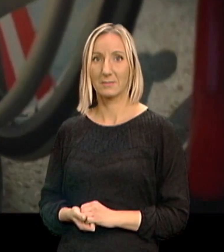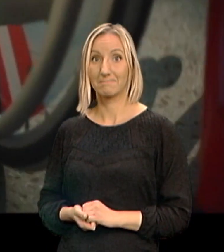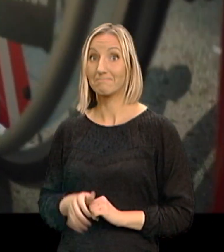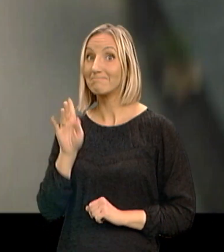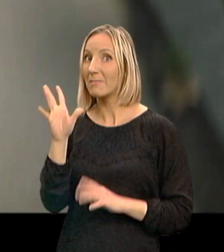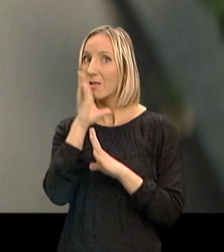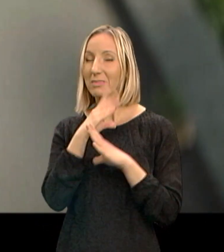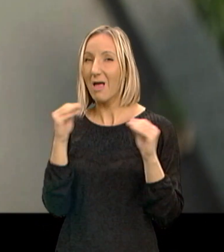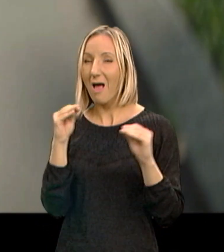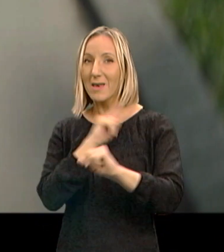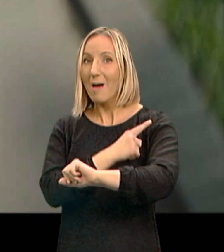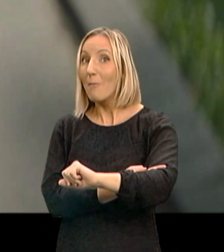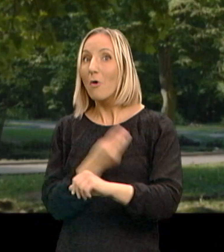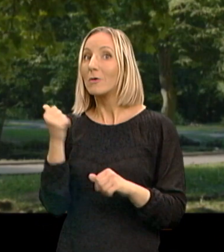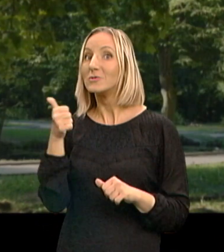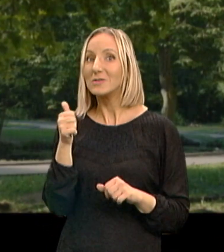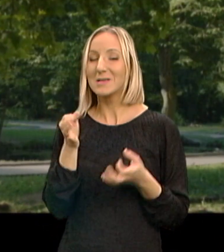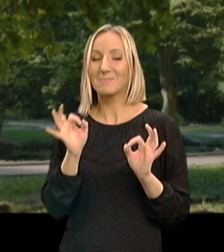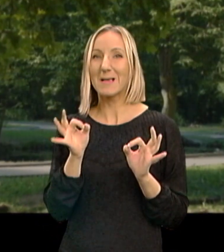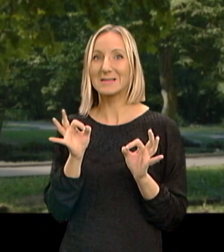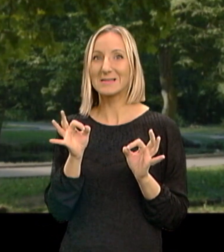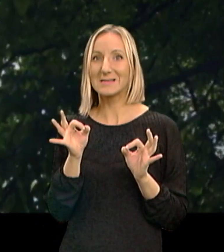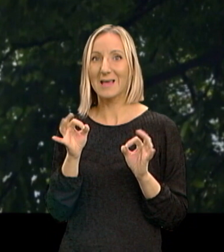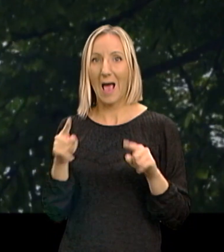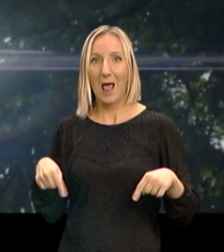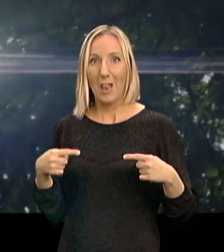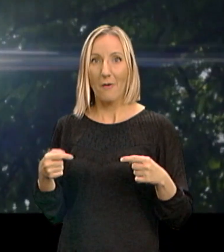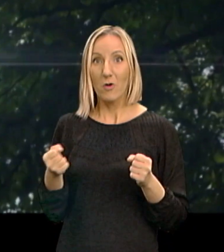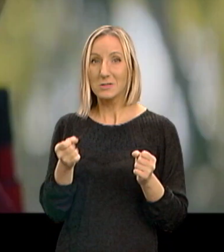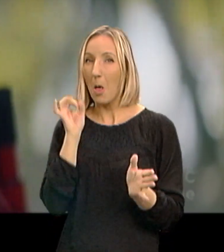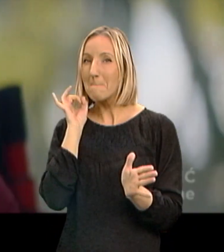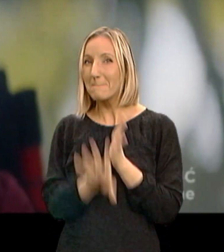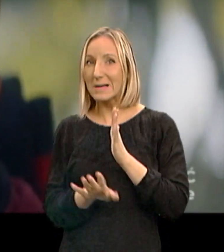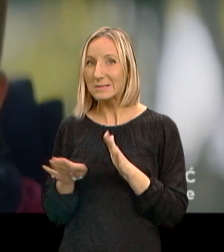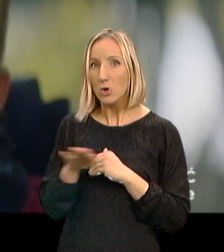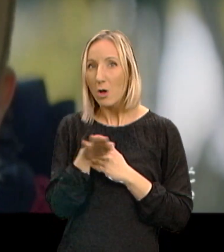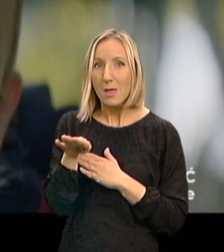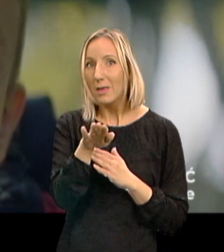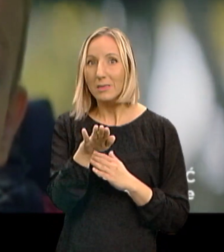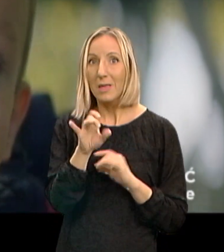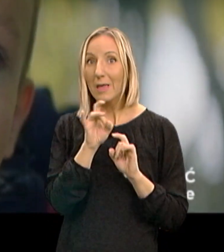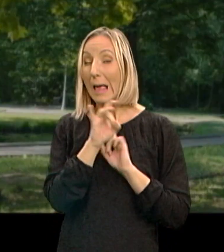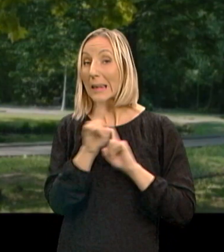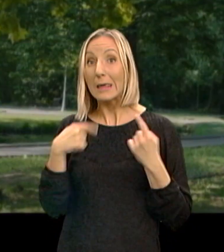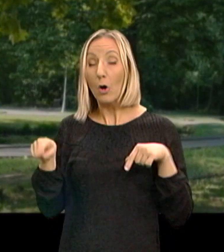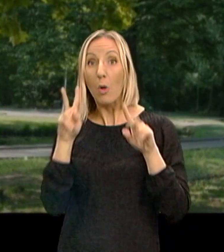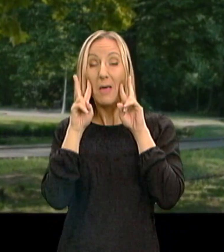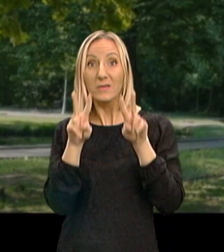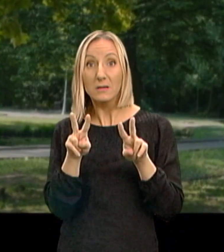Njegova tajna moć je u specijalnom vozilu, koje ide toliko brzo da ga niko ne vidi.